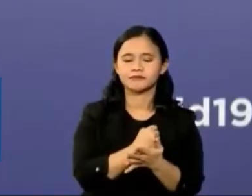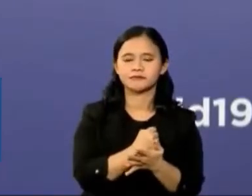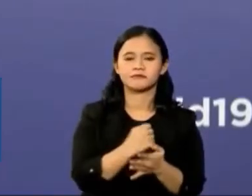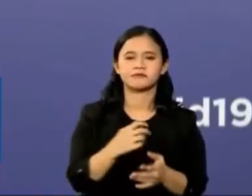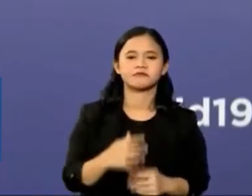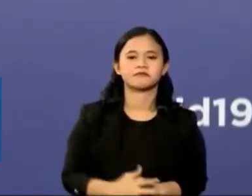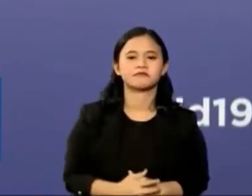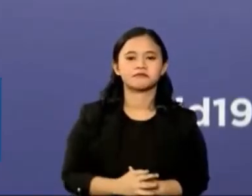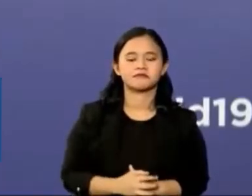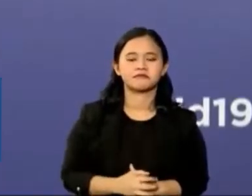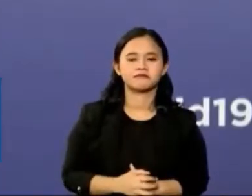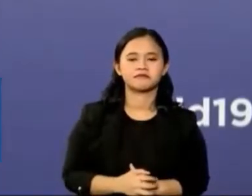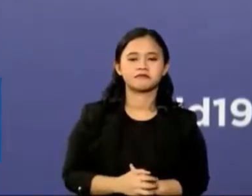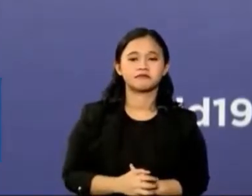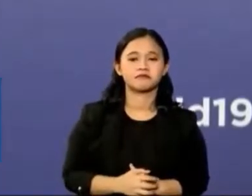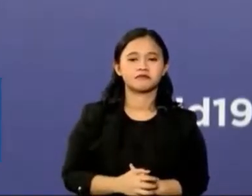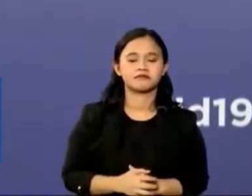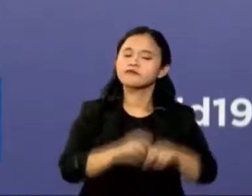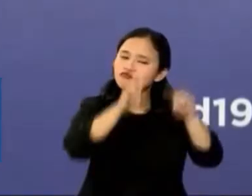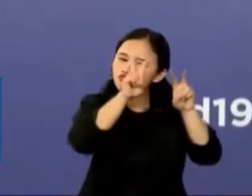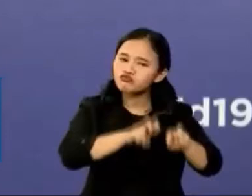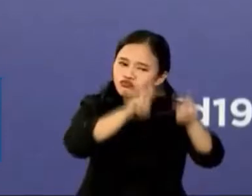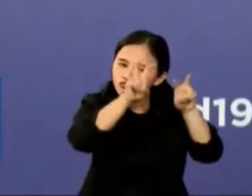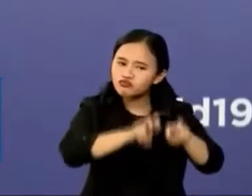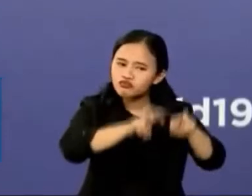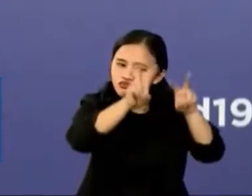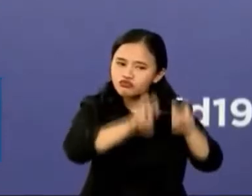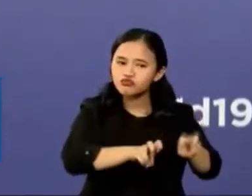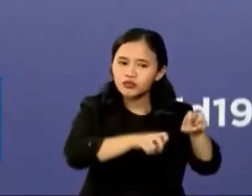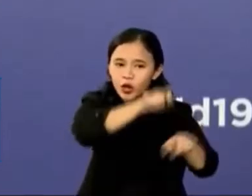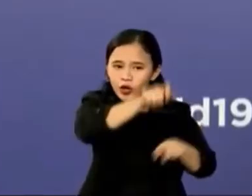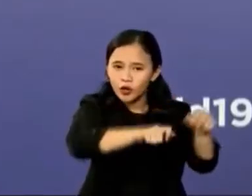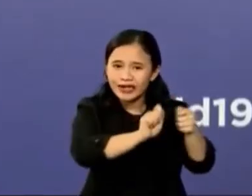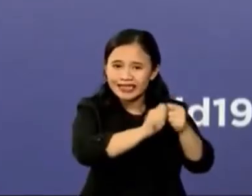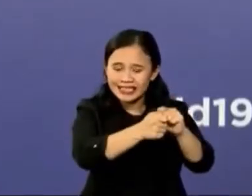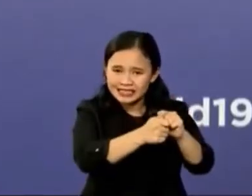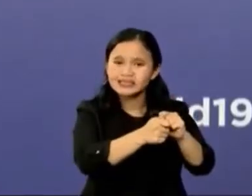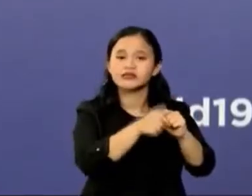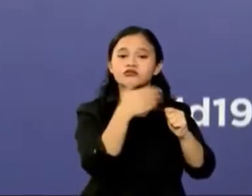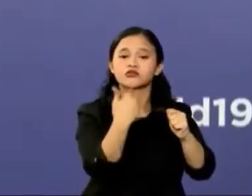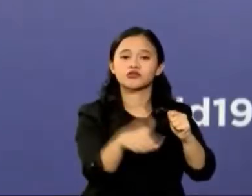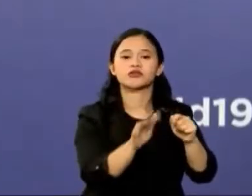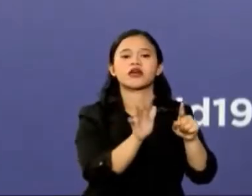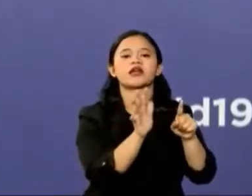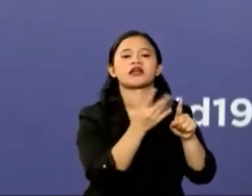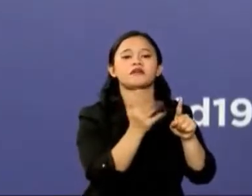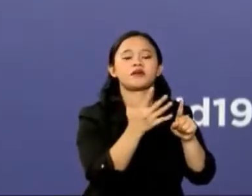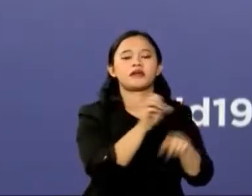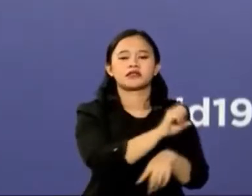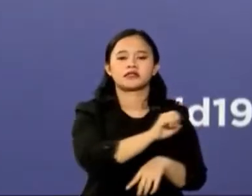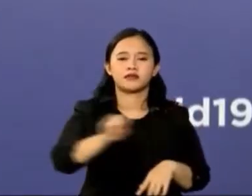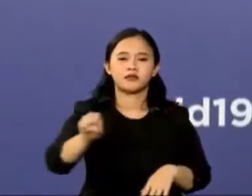lalu. Kita telah melakukan pemeriksaan spesimen sebanyak